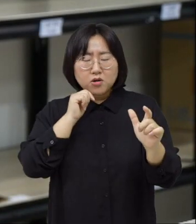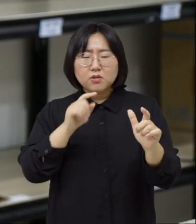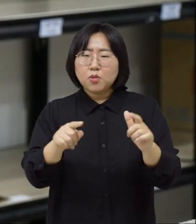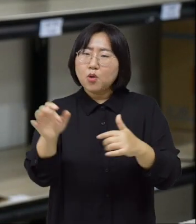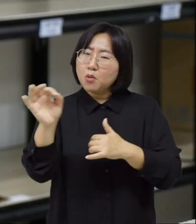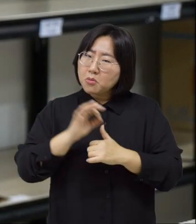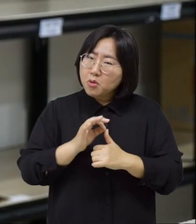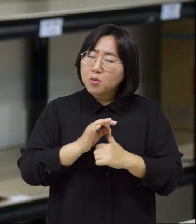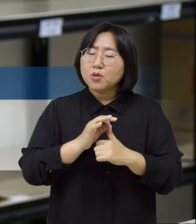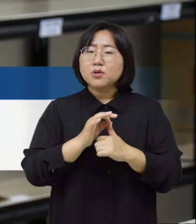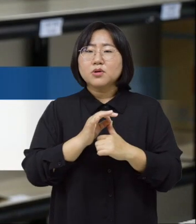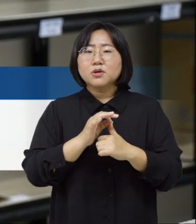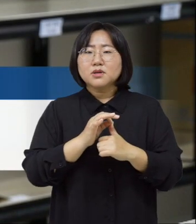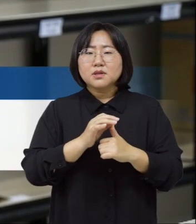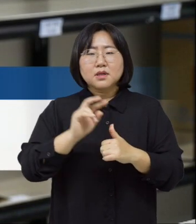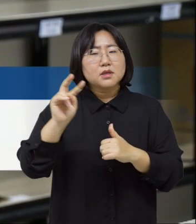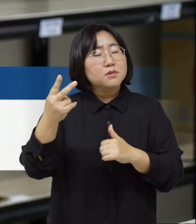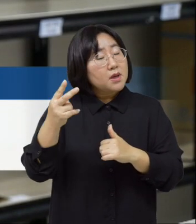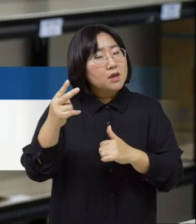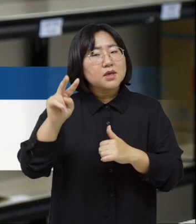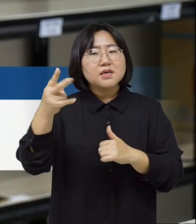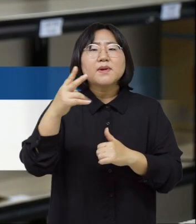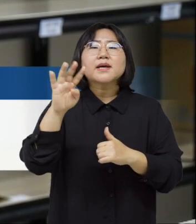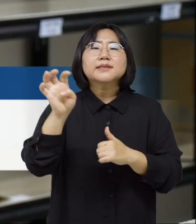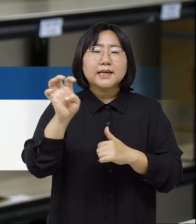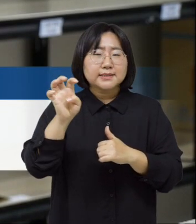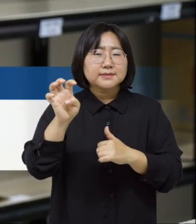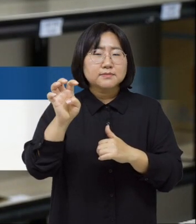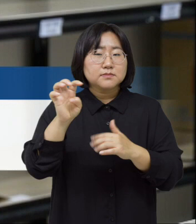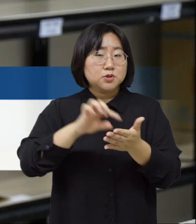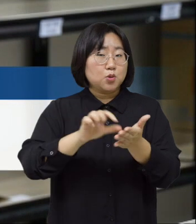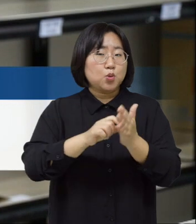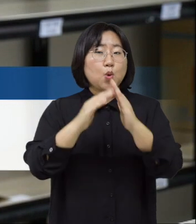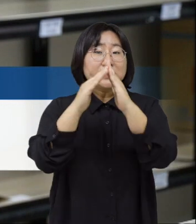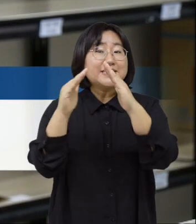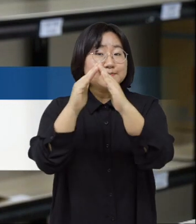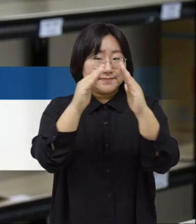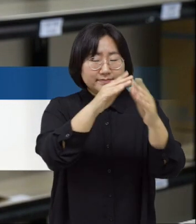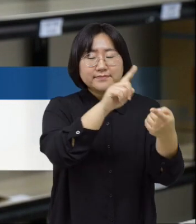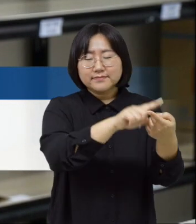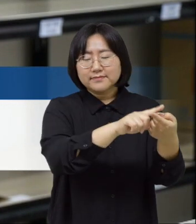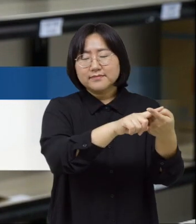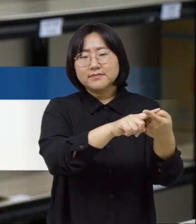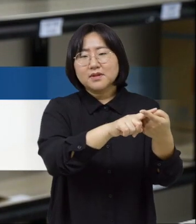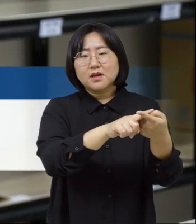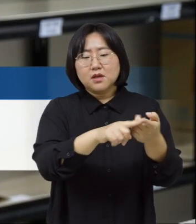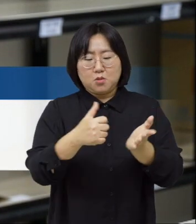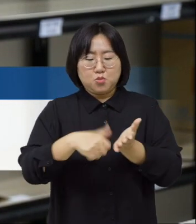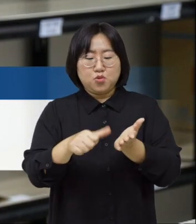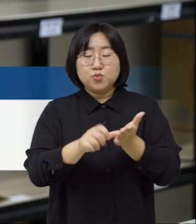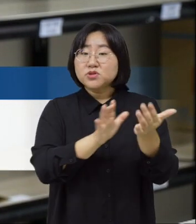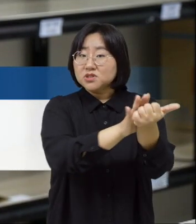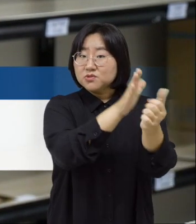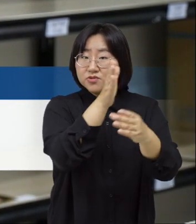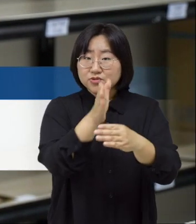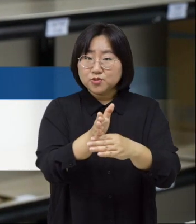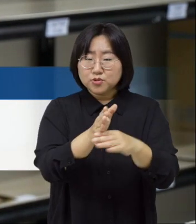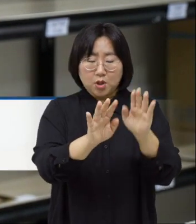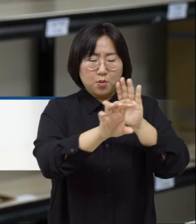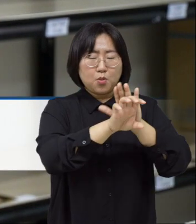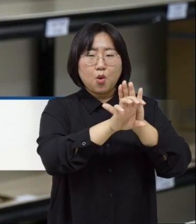기초생활수급자, 240여 가구의 대상으로 물품을 지원하고 있는데요.